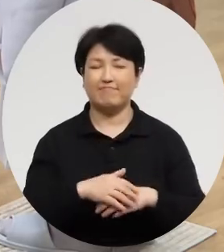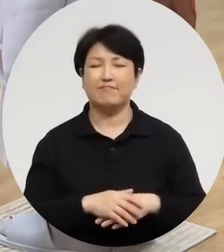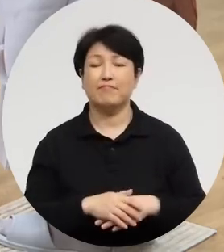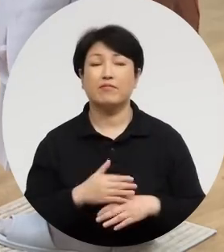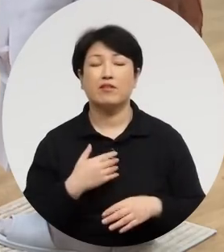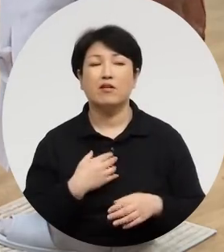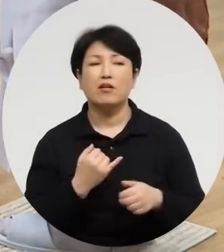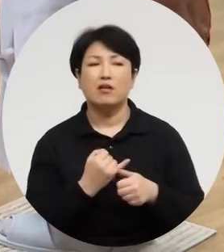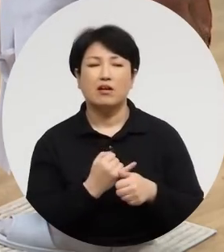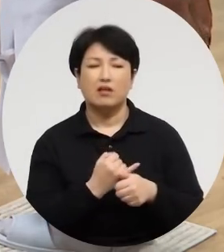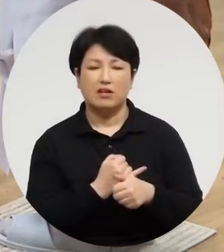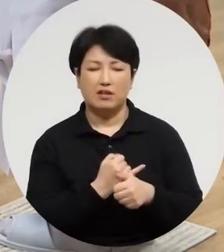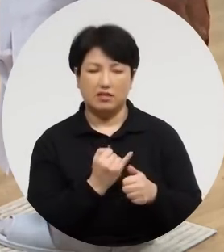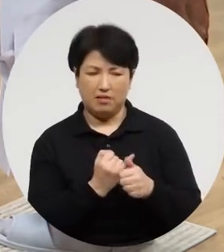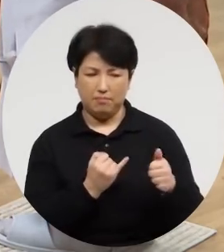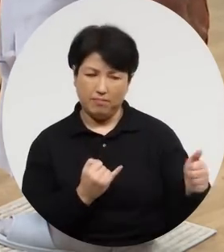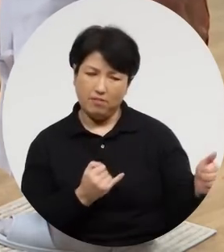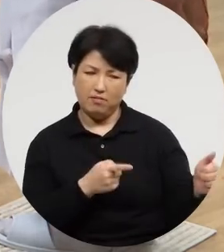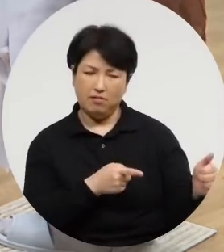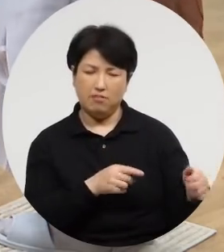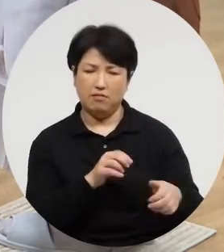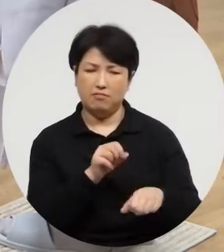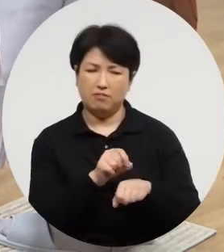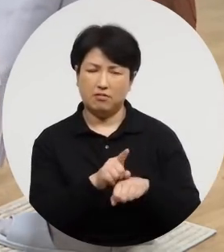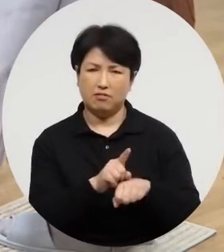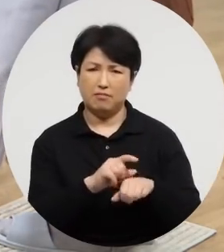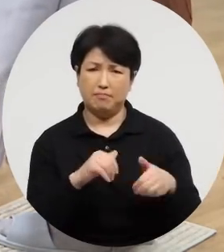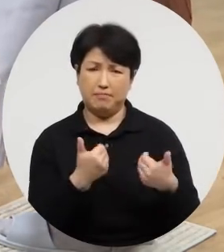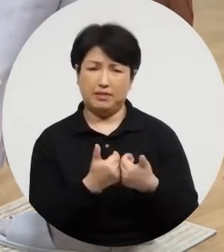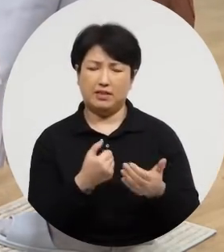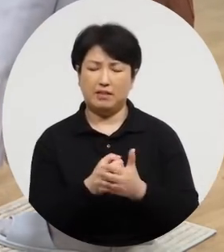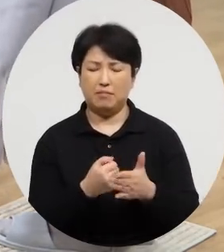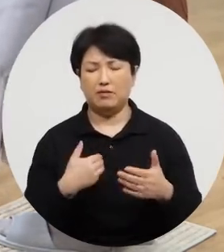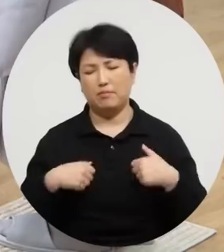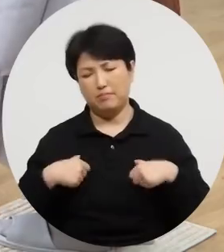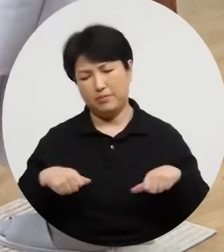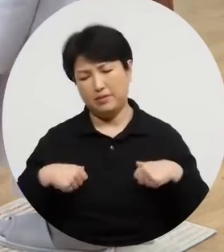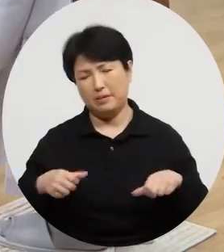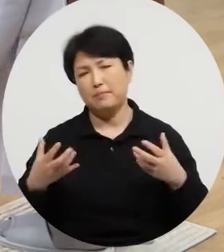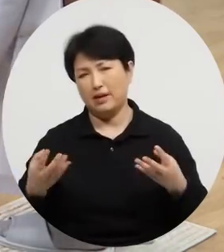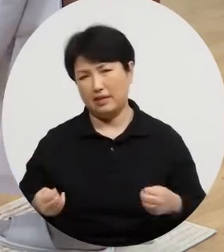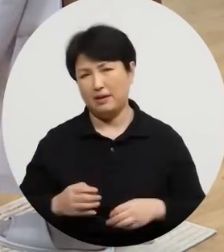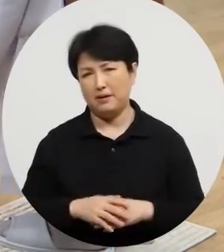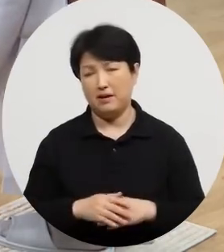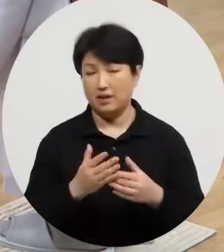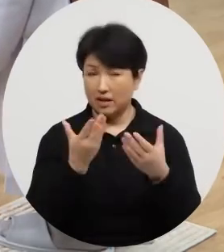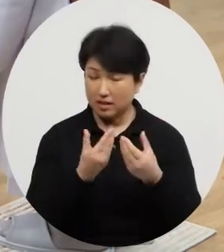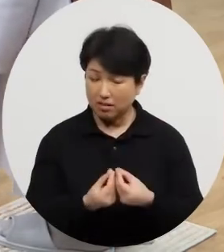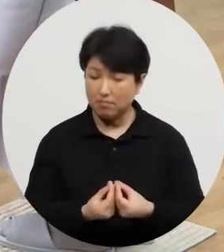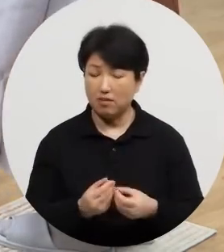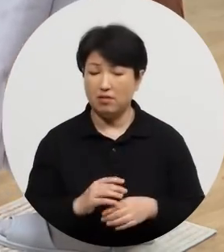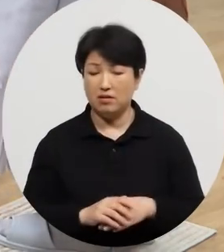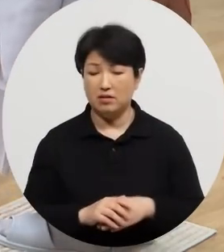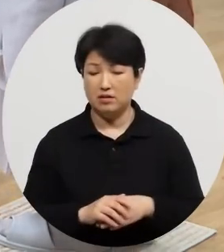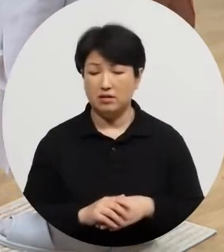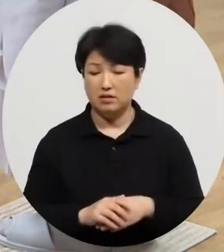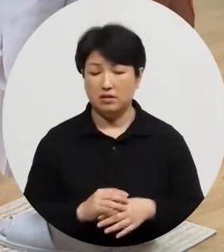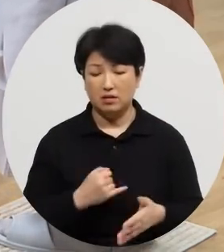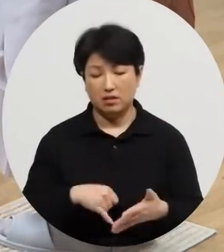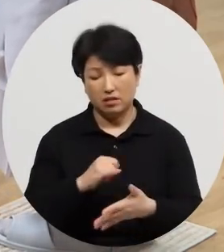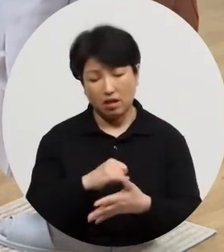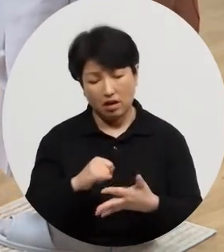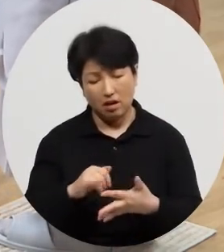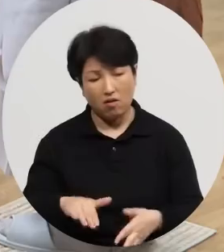성향 차이로 제가 포기하는 것이 많다고 생각이 듭니다. 예를 들어, 아이들이 커가니 대출을 해서